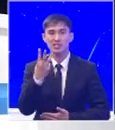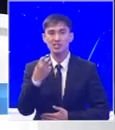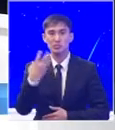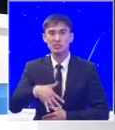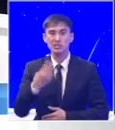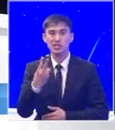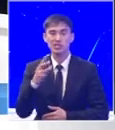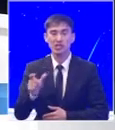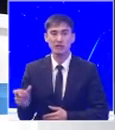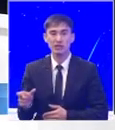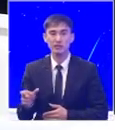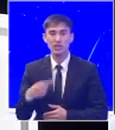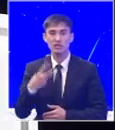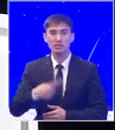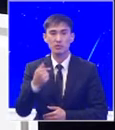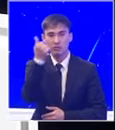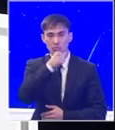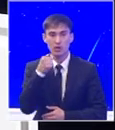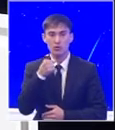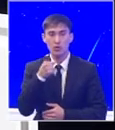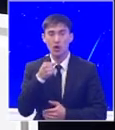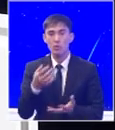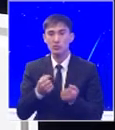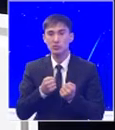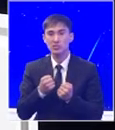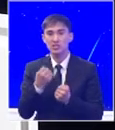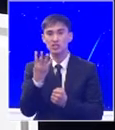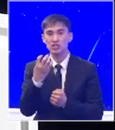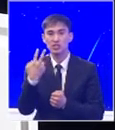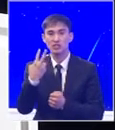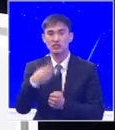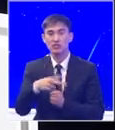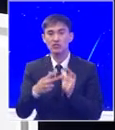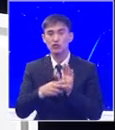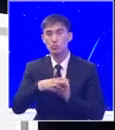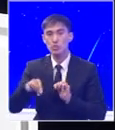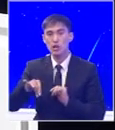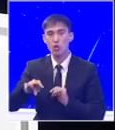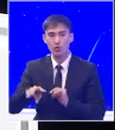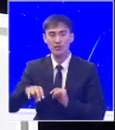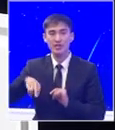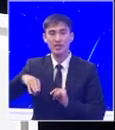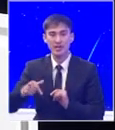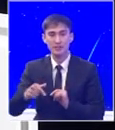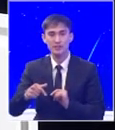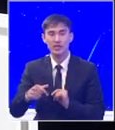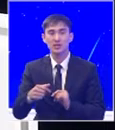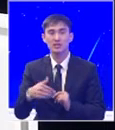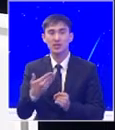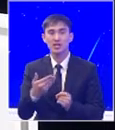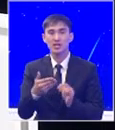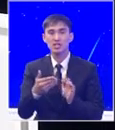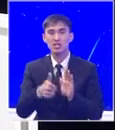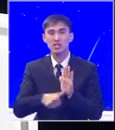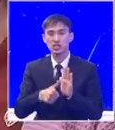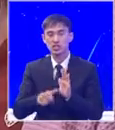человека. В 2021 году приобретено 27 домов на 428 миллионов тенге для переселения 67